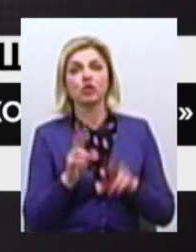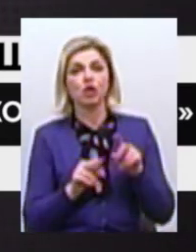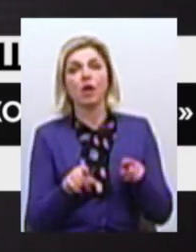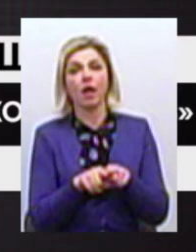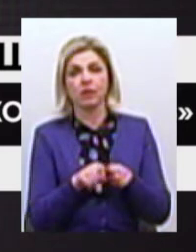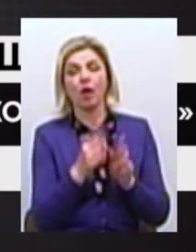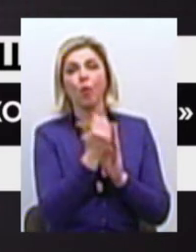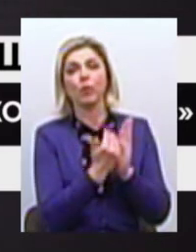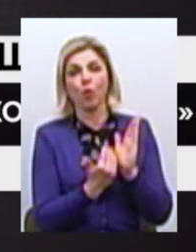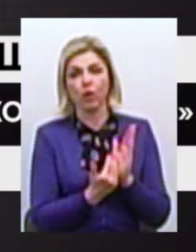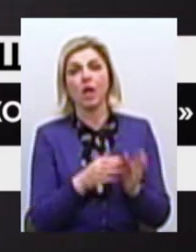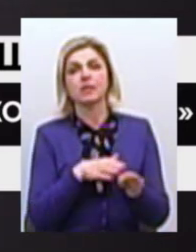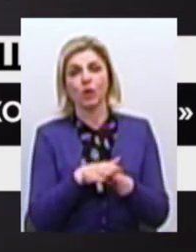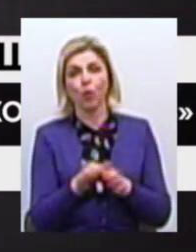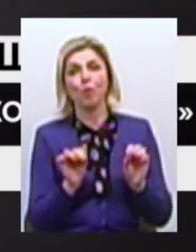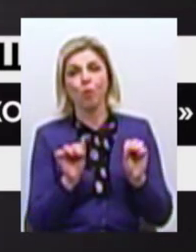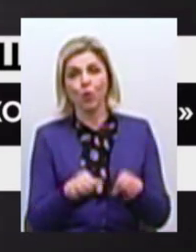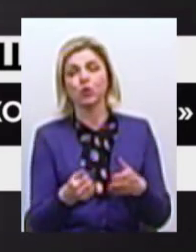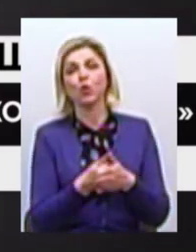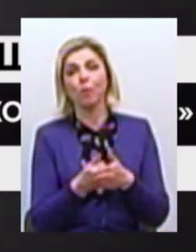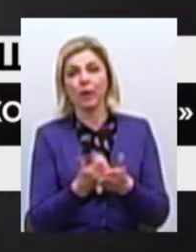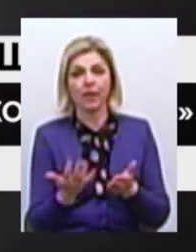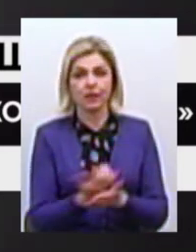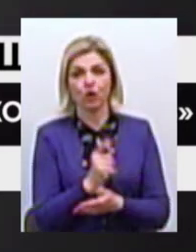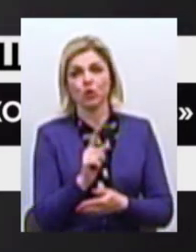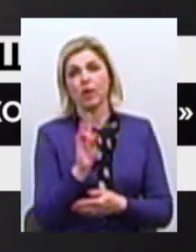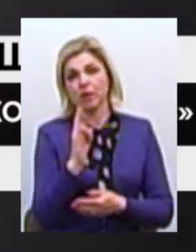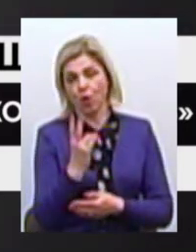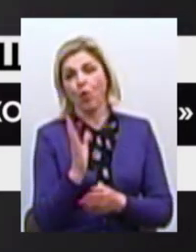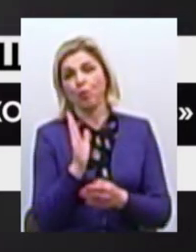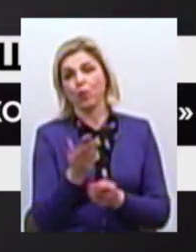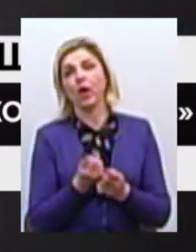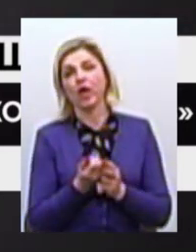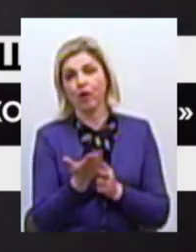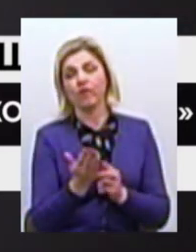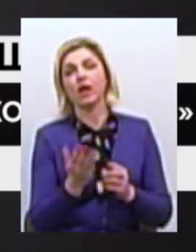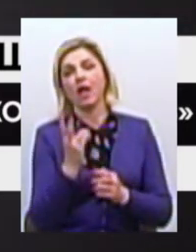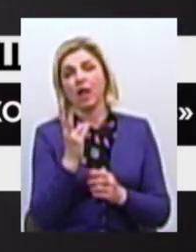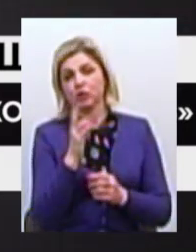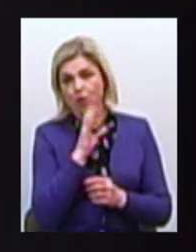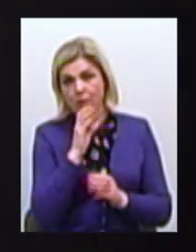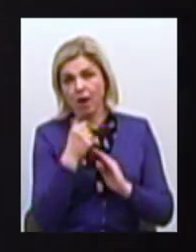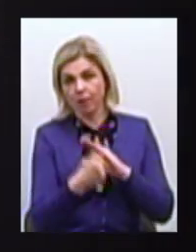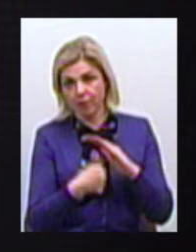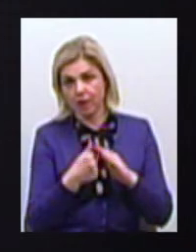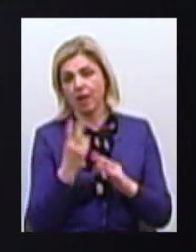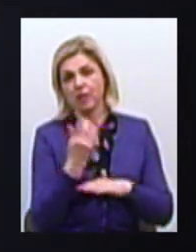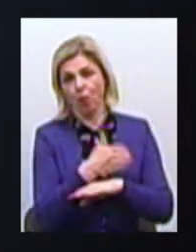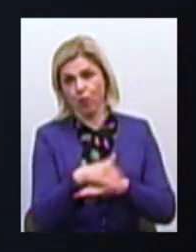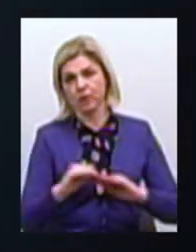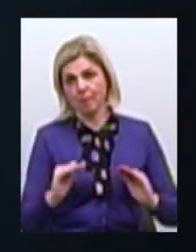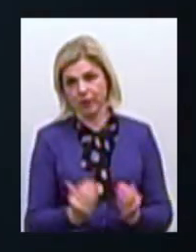аналогічною програмою цілком можна добитися того, що і в Миколаєві буде кількість безпритульних собак на вулицях зменшуватись.